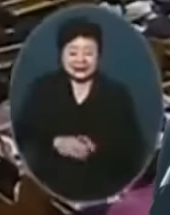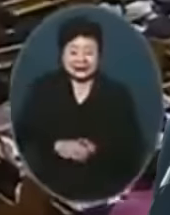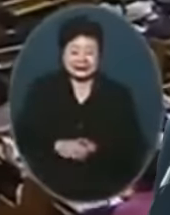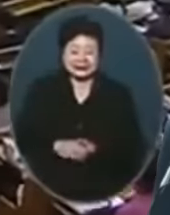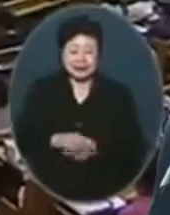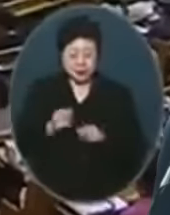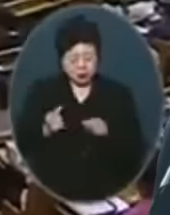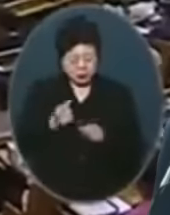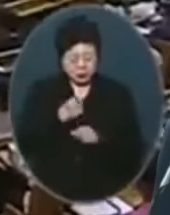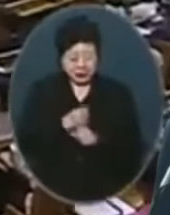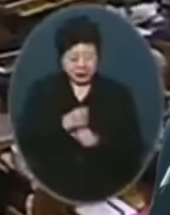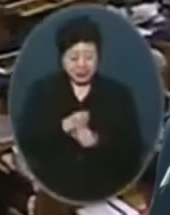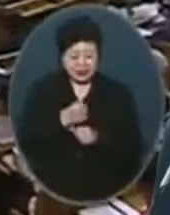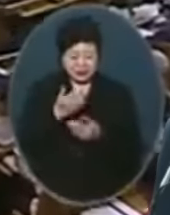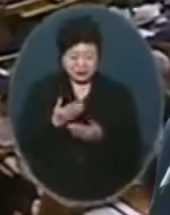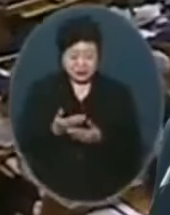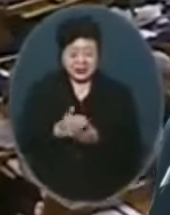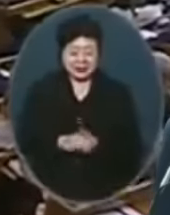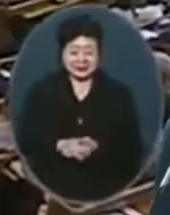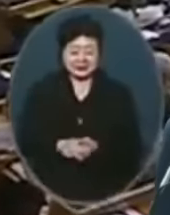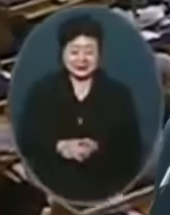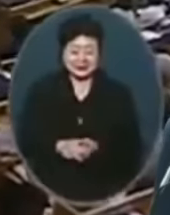십자가에 복종하게 만들어야 되는 것입니다.